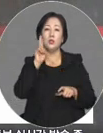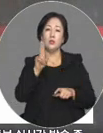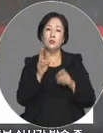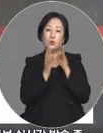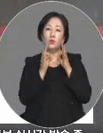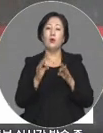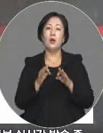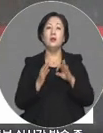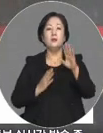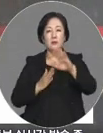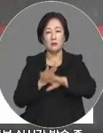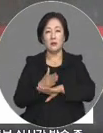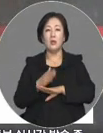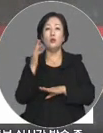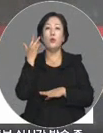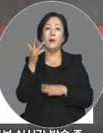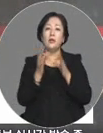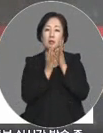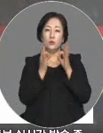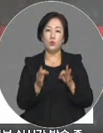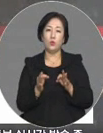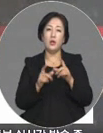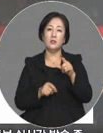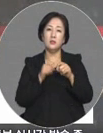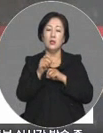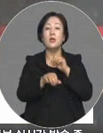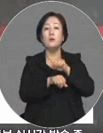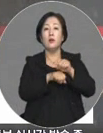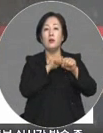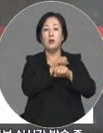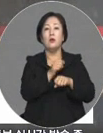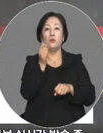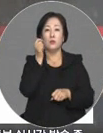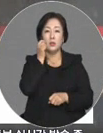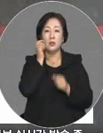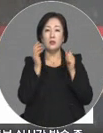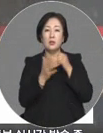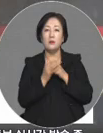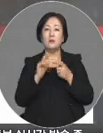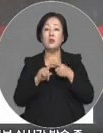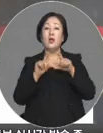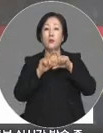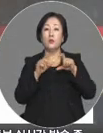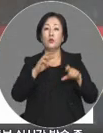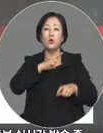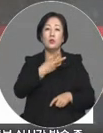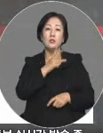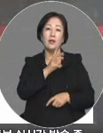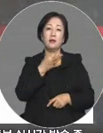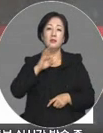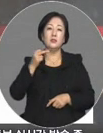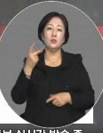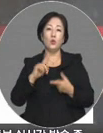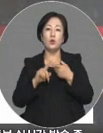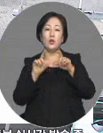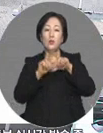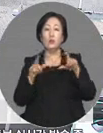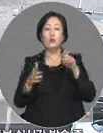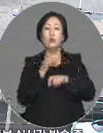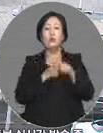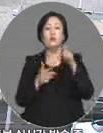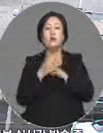최대 8일이거든요. 원료 투입상 장기 보관이 어렵고 또한 탱크로리와 컨테이너 항공으로 거절할 수밖에